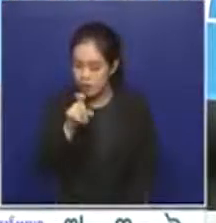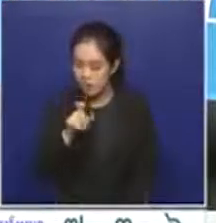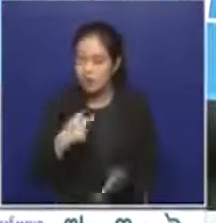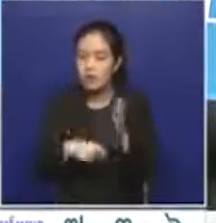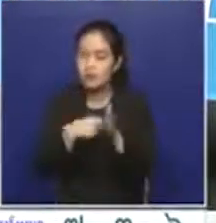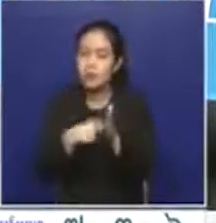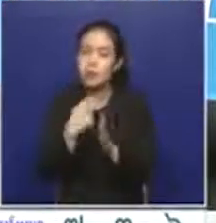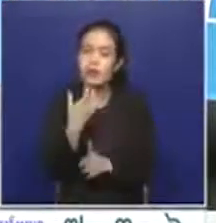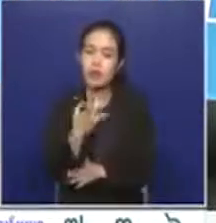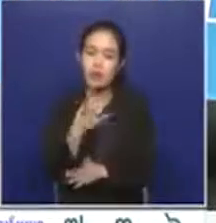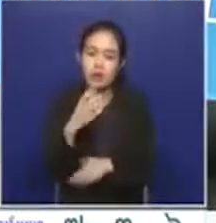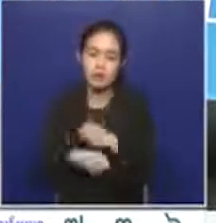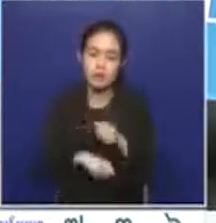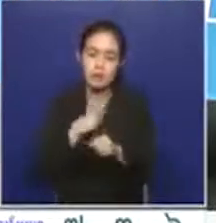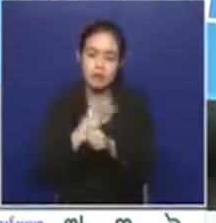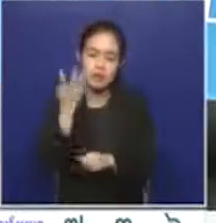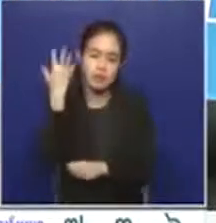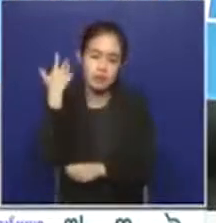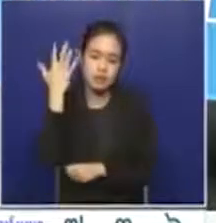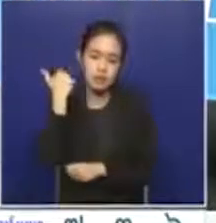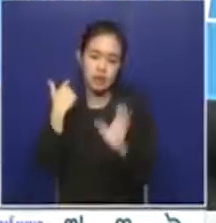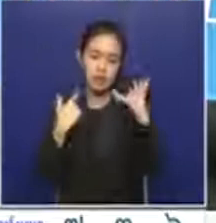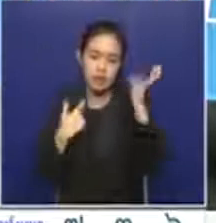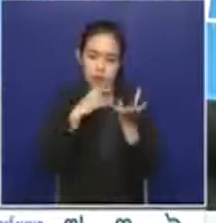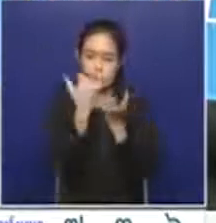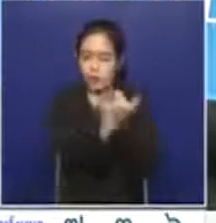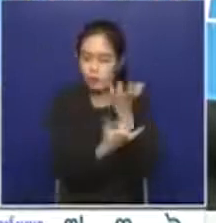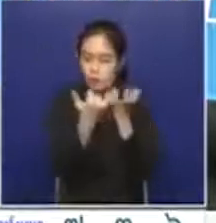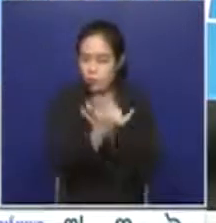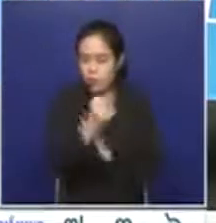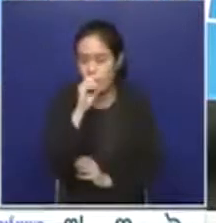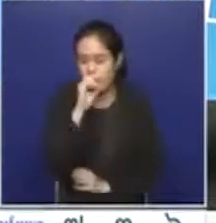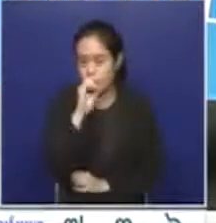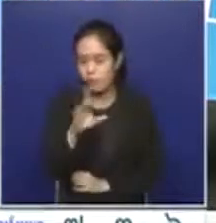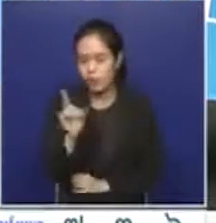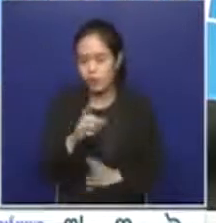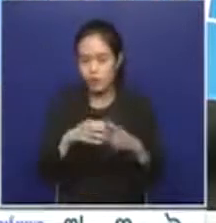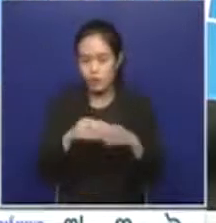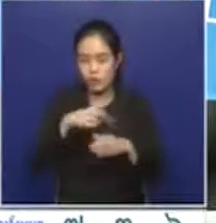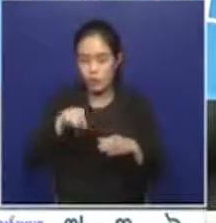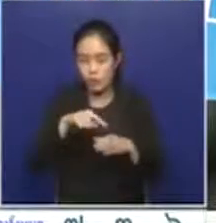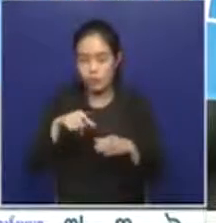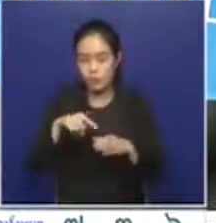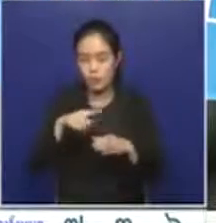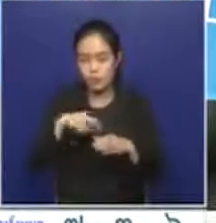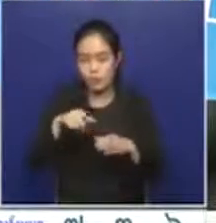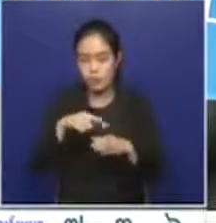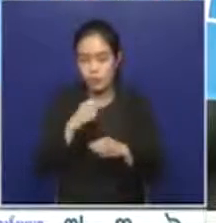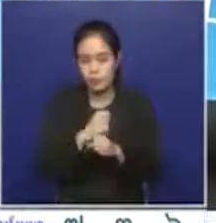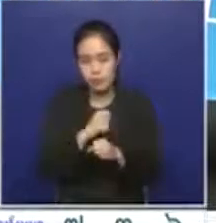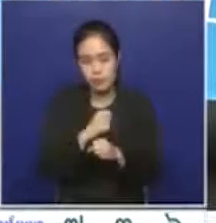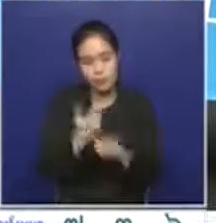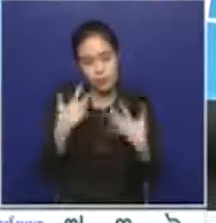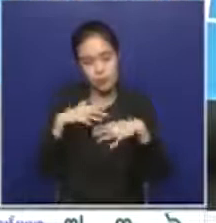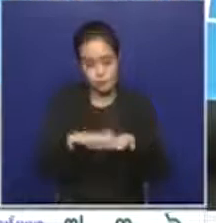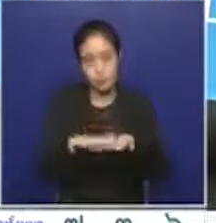แม็กตอนนี้มันก็มีเหตุอยู่ครับเมื่อ4ปีที่ผ่านมาสหภาพยุโรปหรือ EU ได้จัดทำบัญชีกลุ่มประเทศขึ้นม